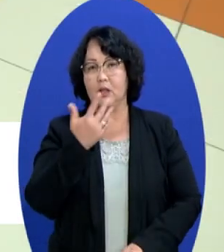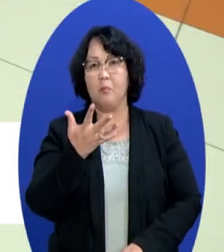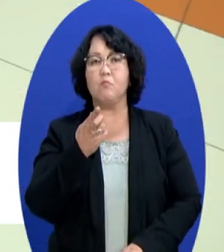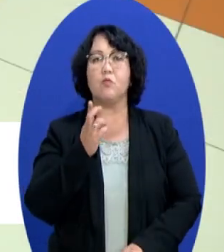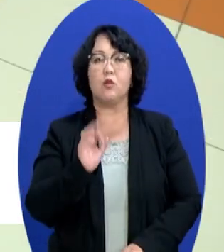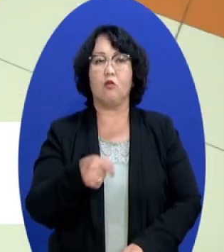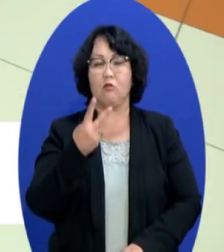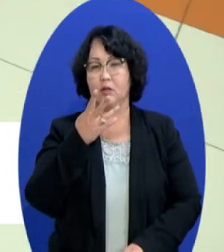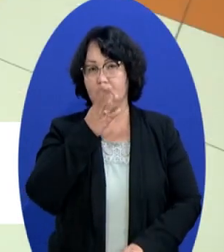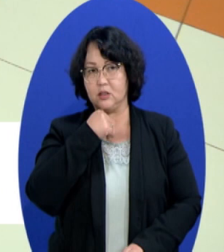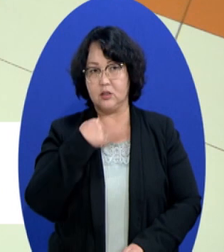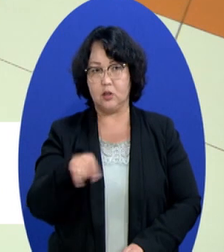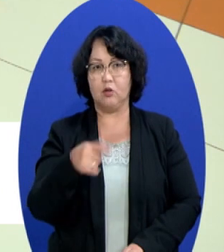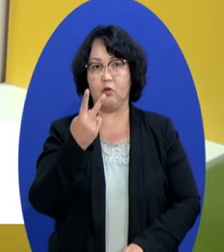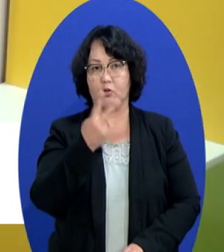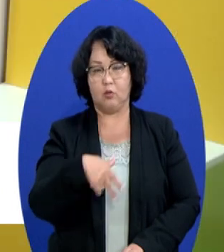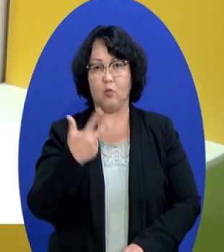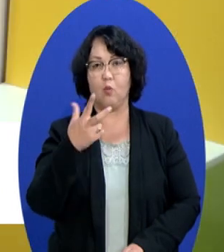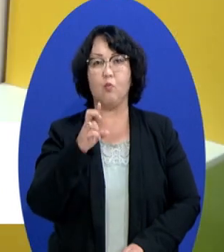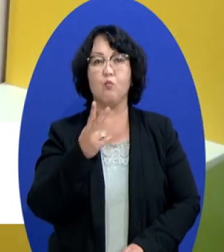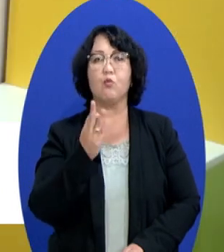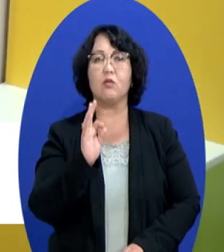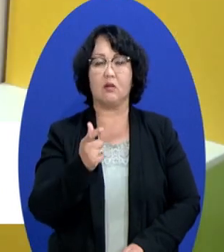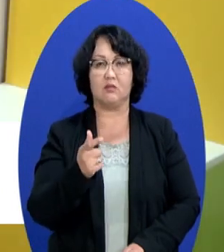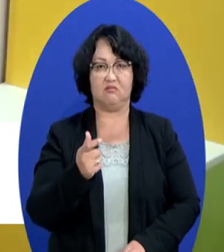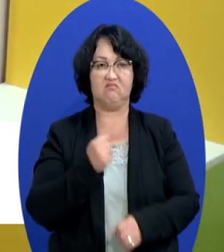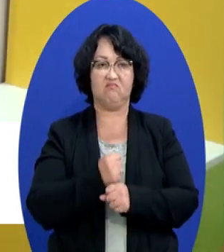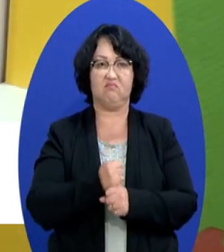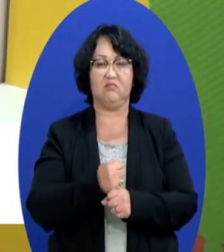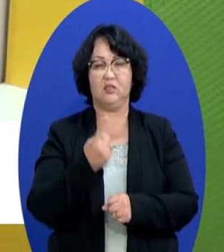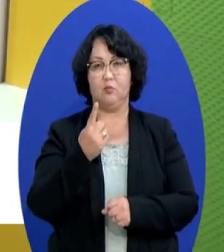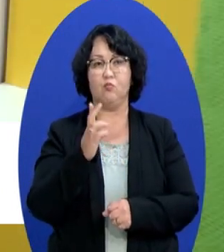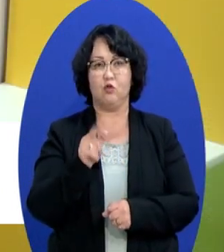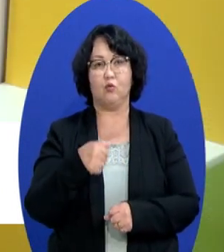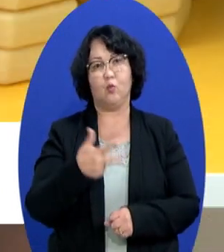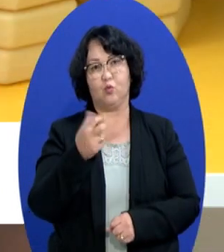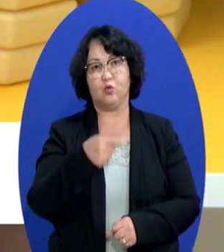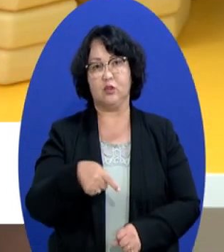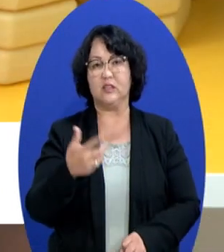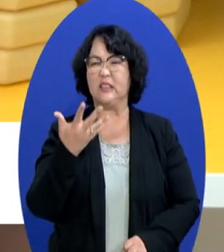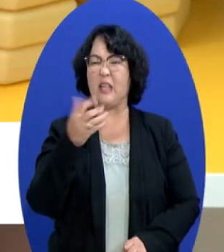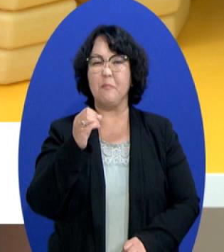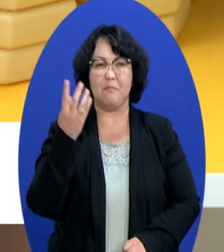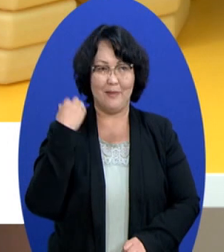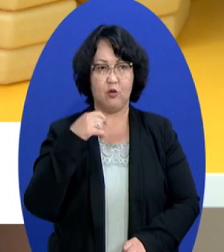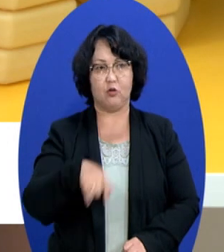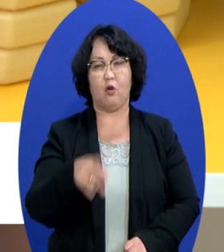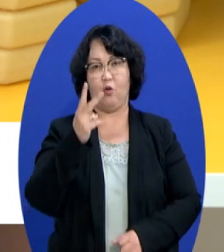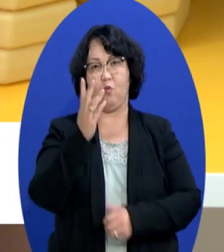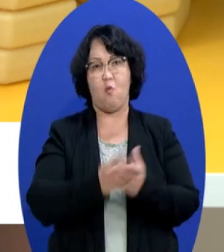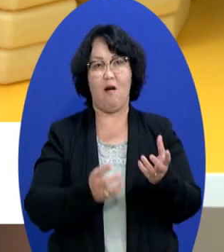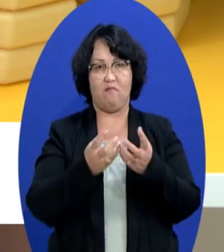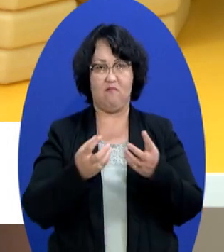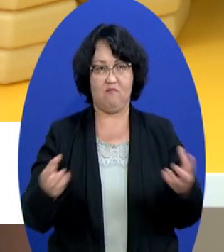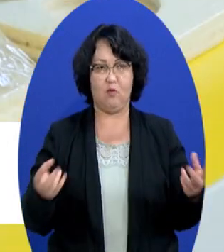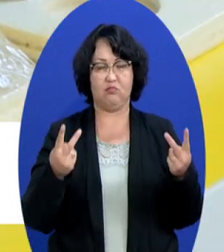2 настангуудын 2-оос 3 бүлэгтэй ажилладаг байсан. Нэг бүлэгт за 40-оос 50 хүүхдийн дүүргэлттэй байсан. Эдгээр ангиудыг 2 хуваана.